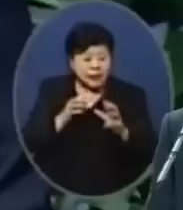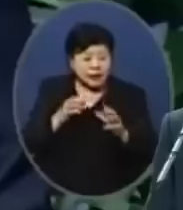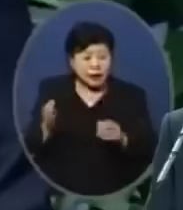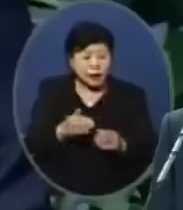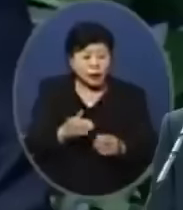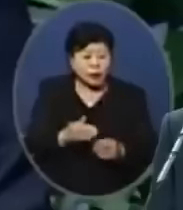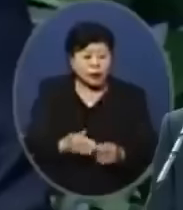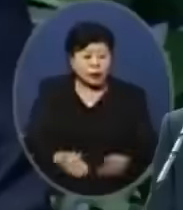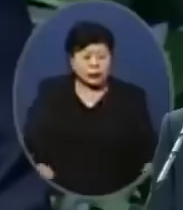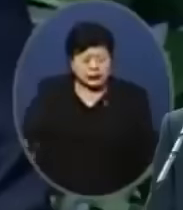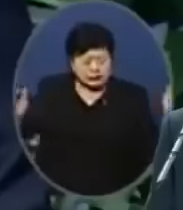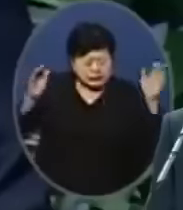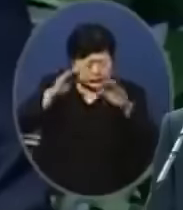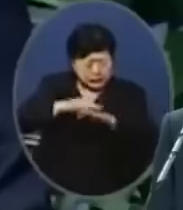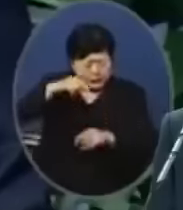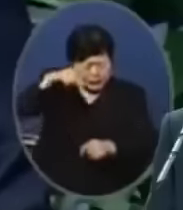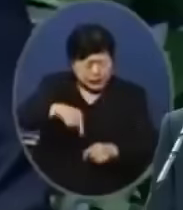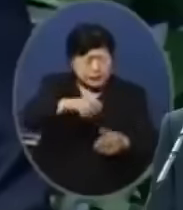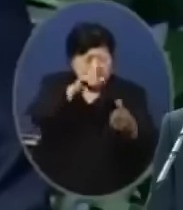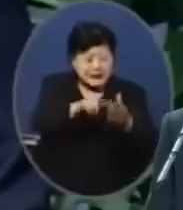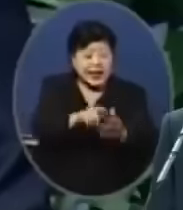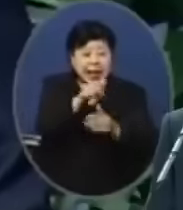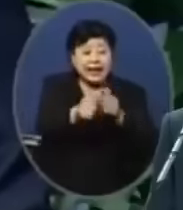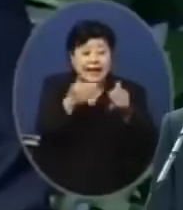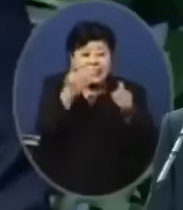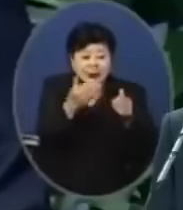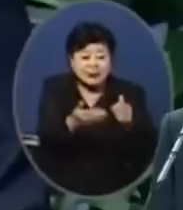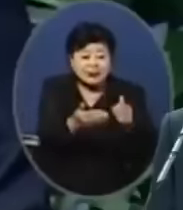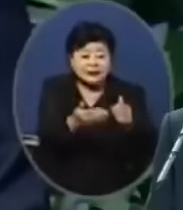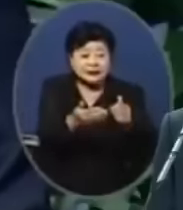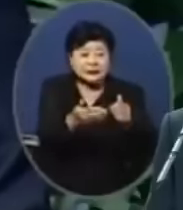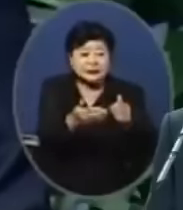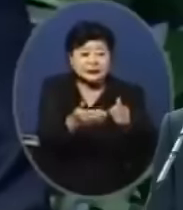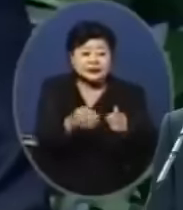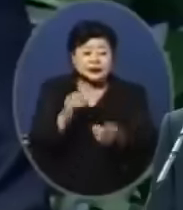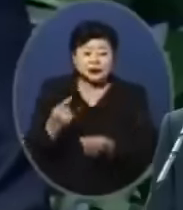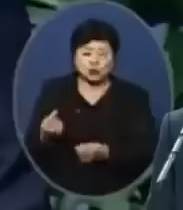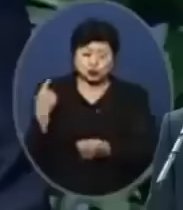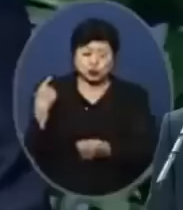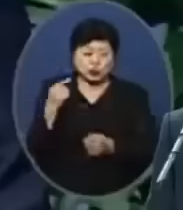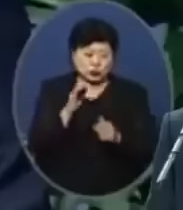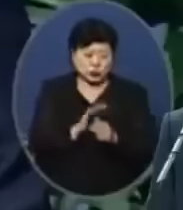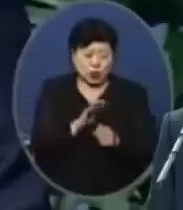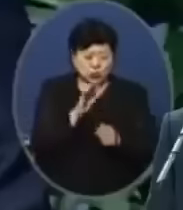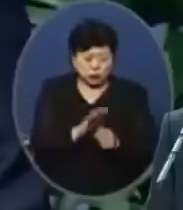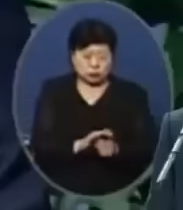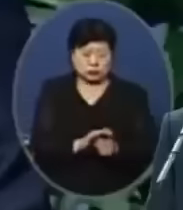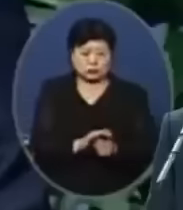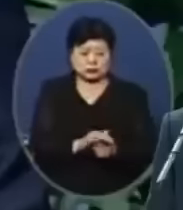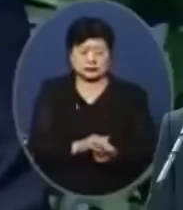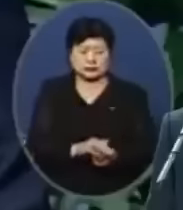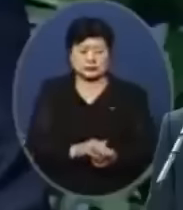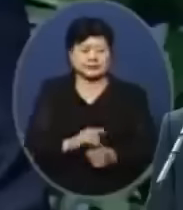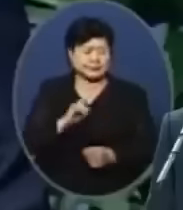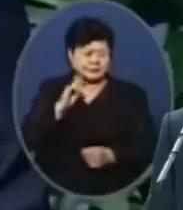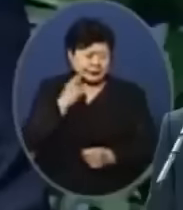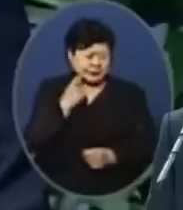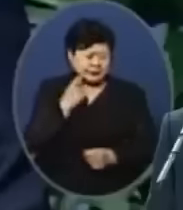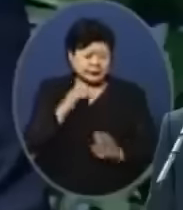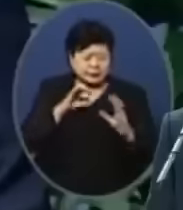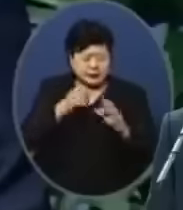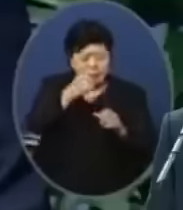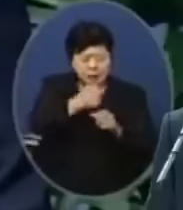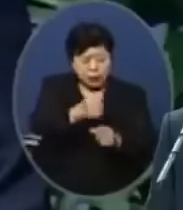공허하고 혼돈하고 허감의 깊음 위에 있을 때 하나님이 그 배후에 역사하셔서 아름다운